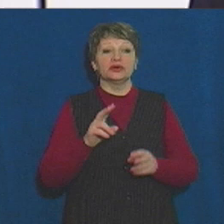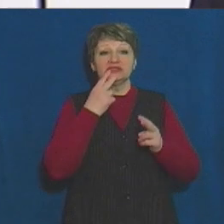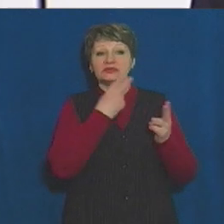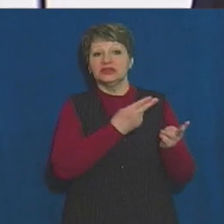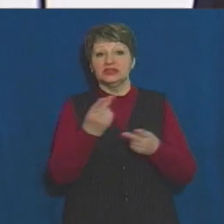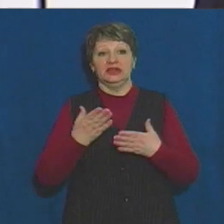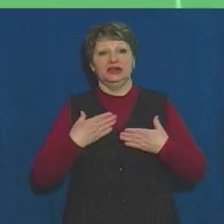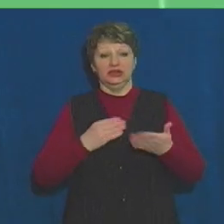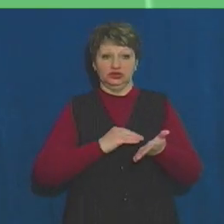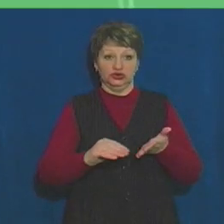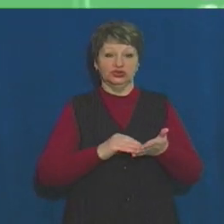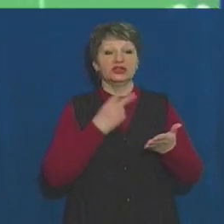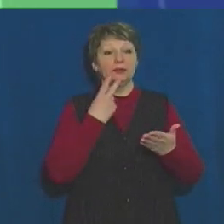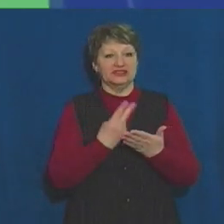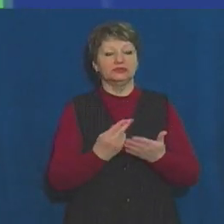Подивимось сюжет.